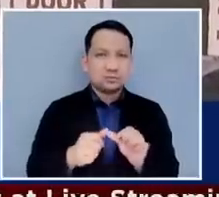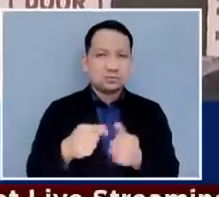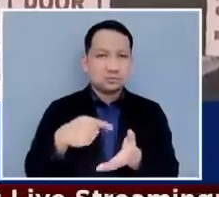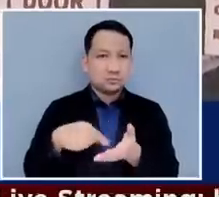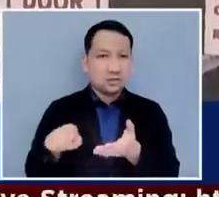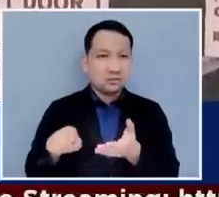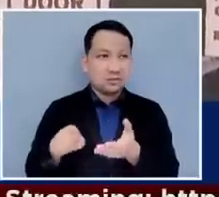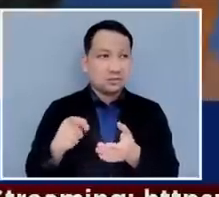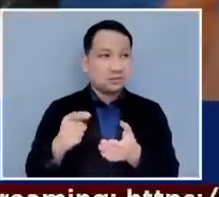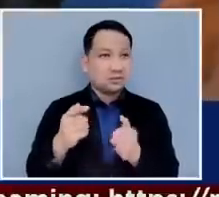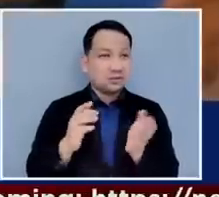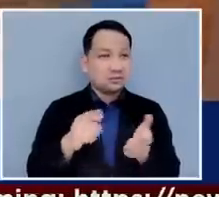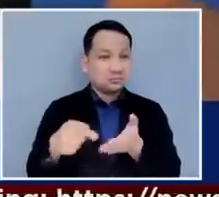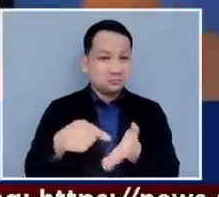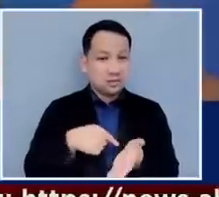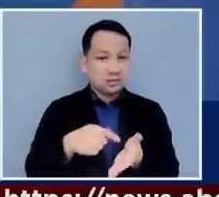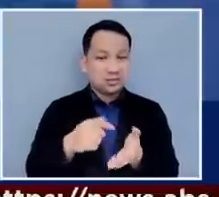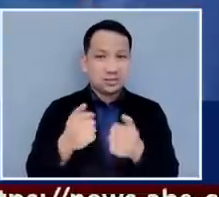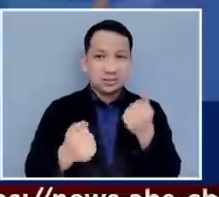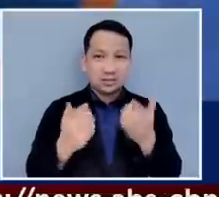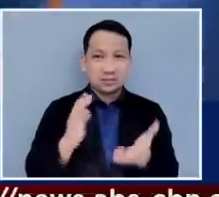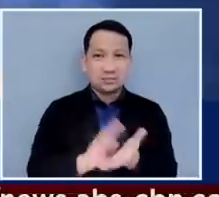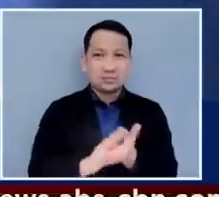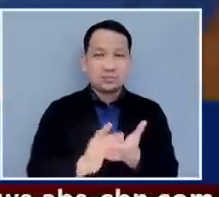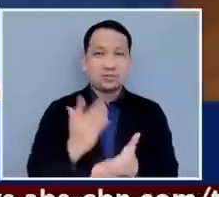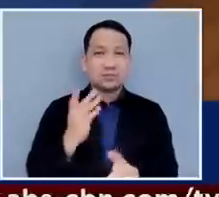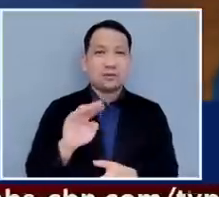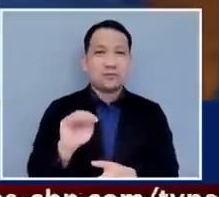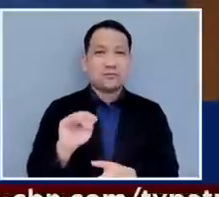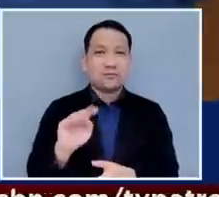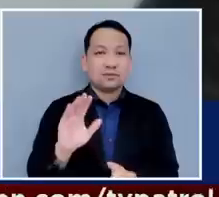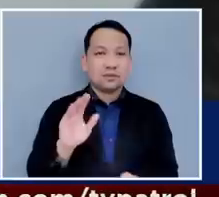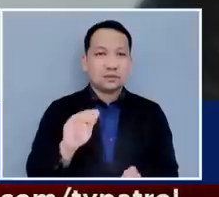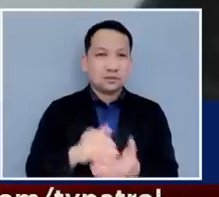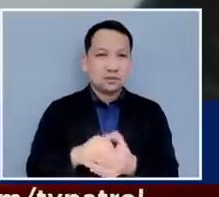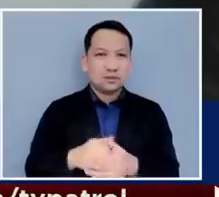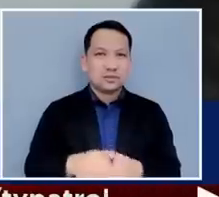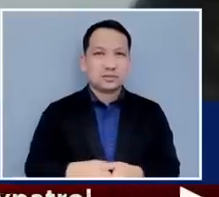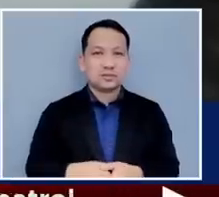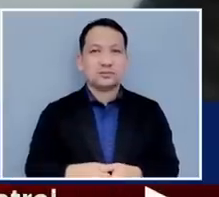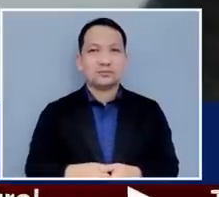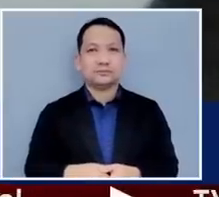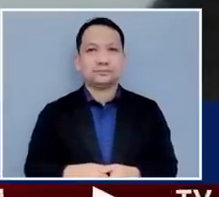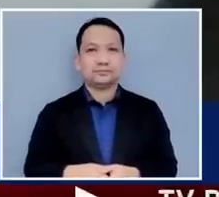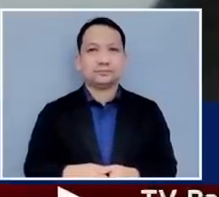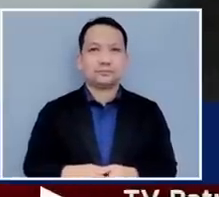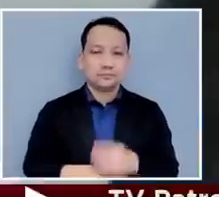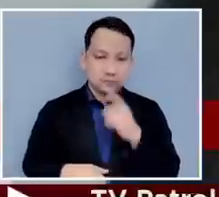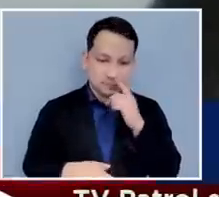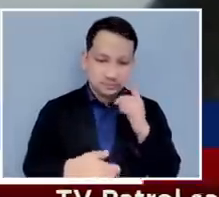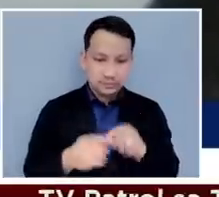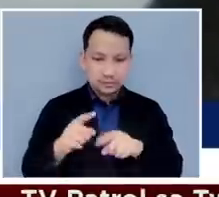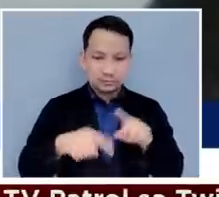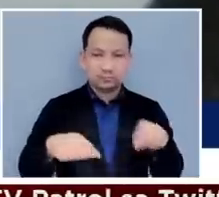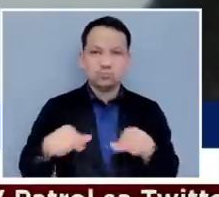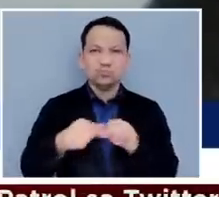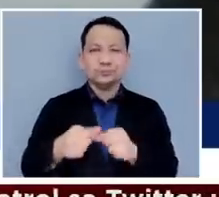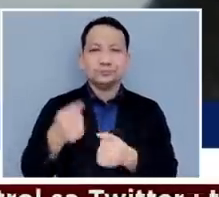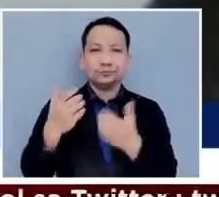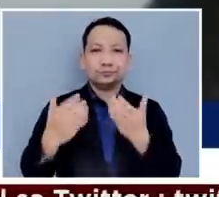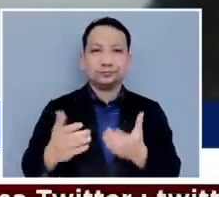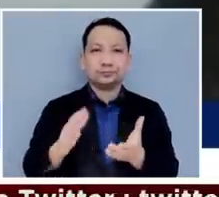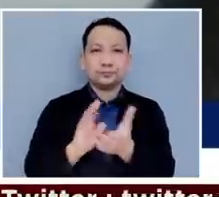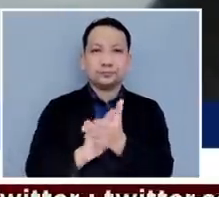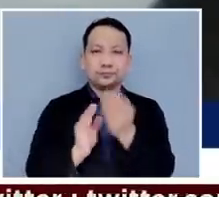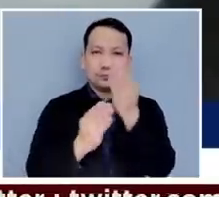driving school na umaabot pa ng hanggang 14,000 pesos. During the deliberation po with the different driving schools, isa